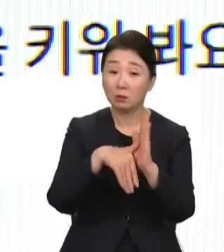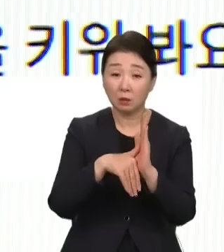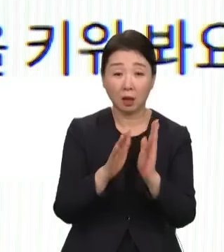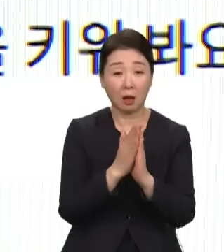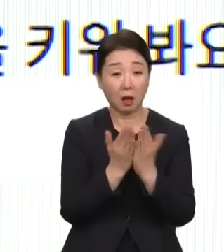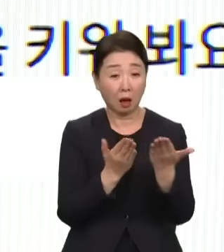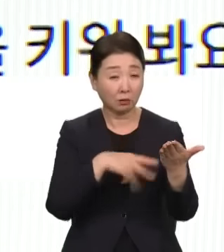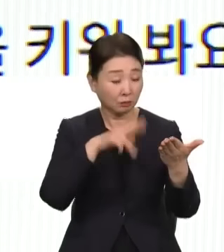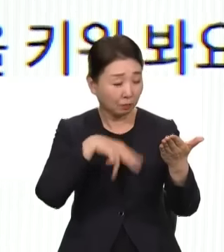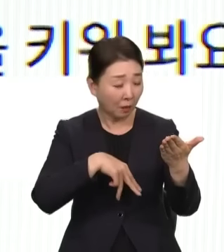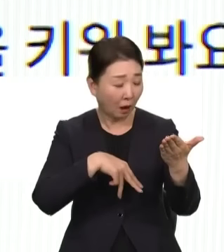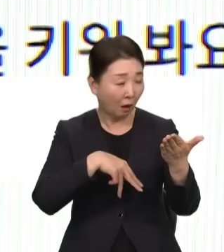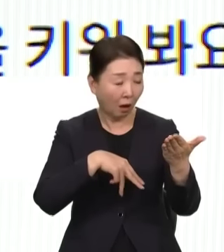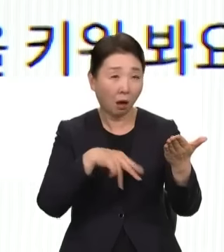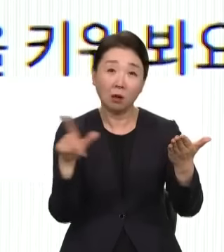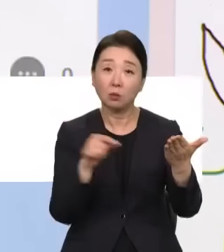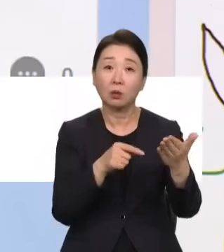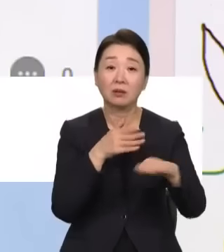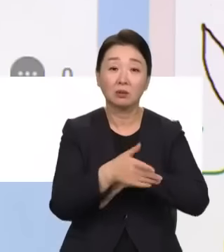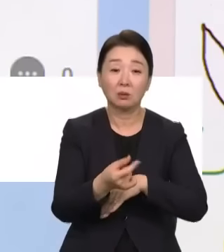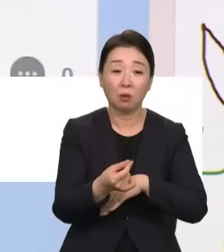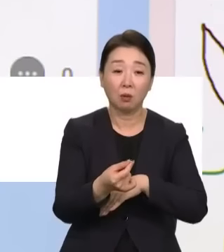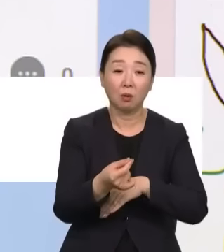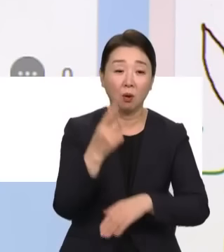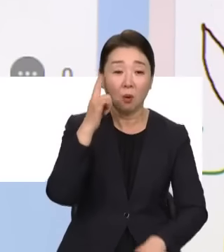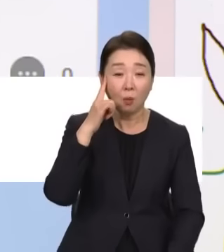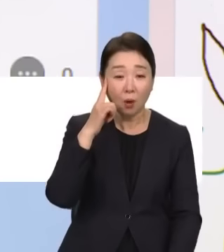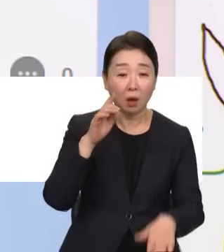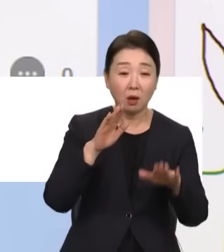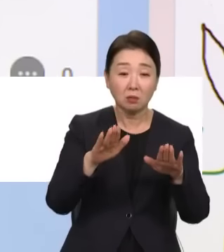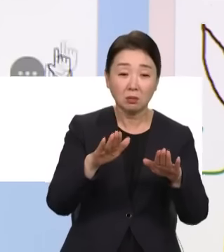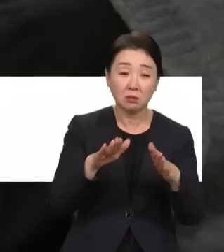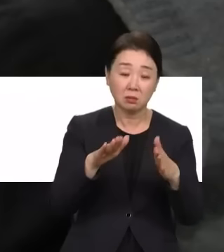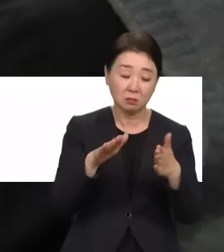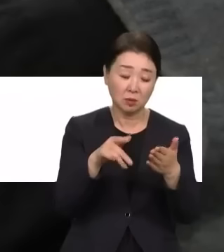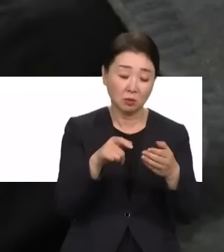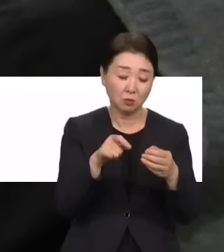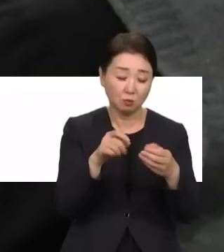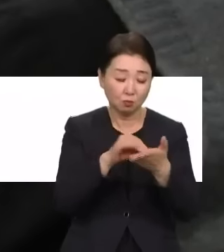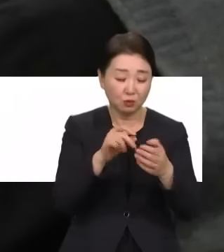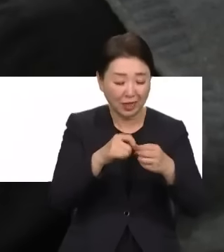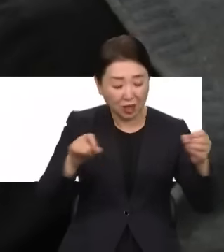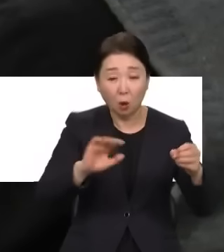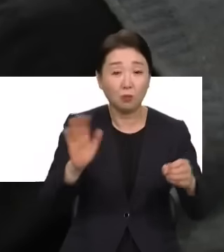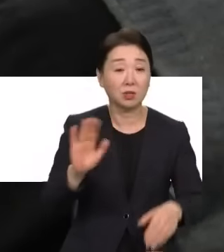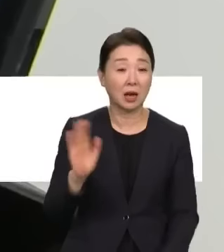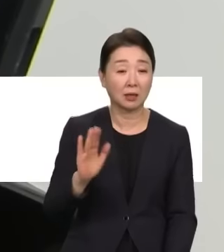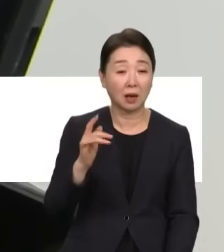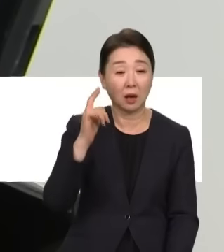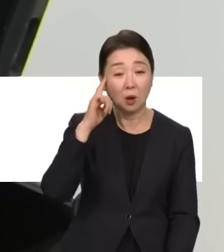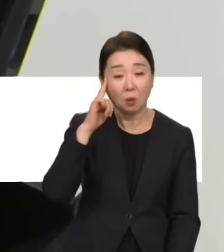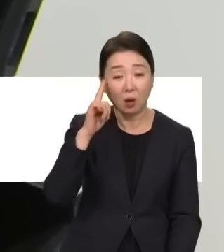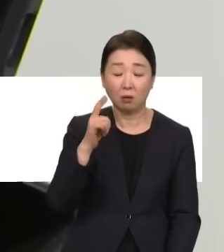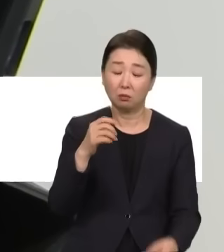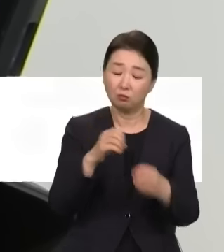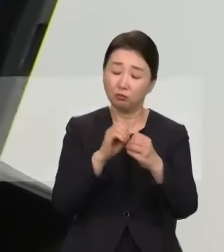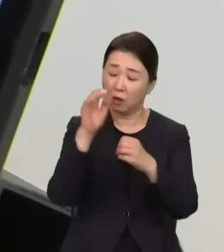좀 떨어지는 현상들이 좀 보이는데 그렇게 되면 기입 문제를 좀 풀지 않으려고 하고 일반적인 문제력이 좀 떨어지지